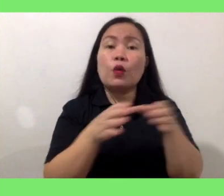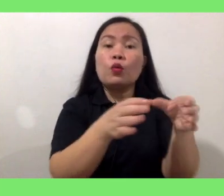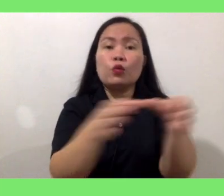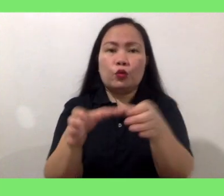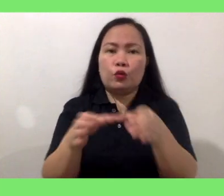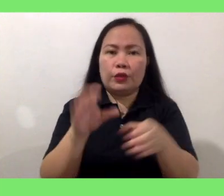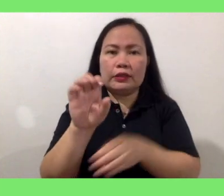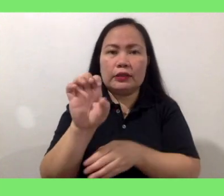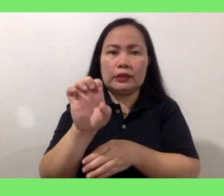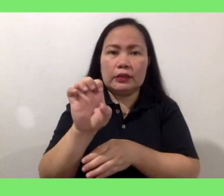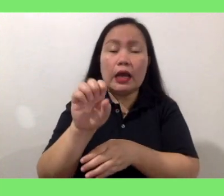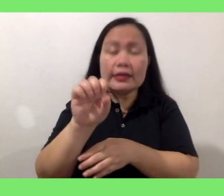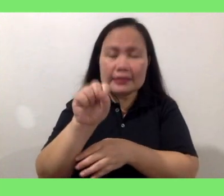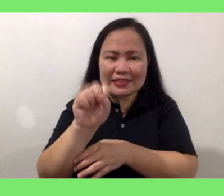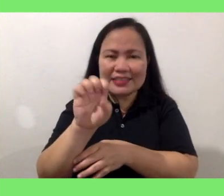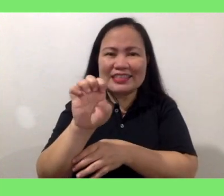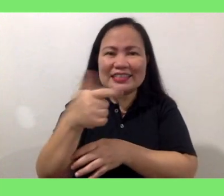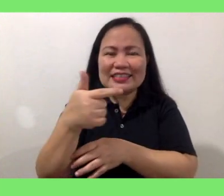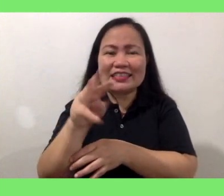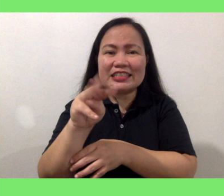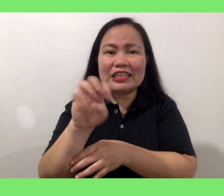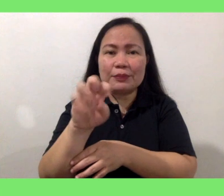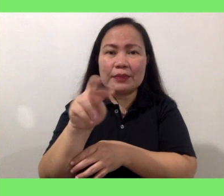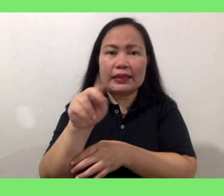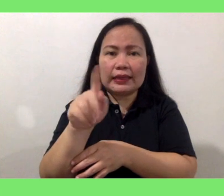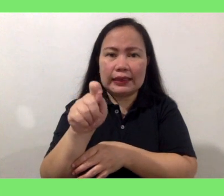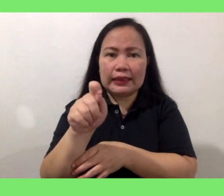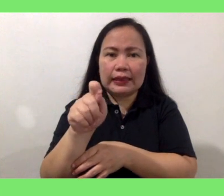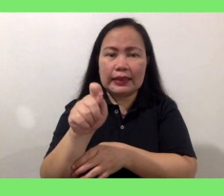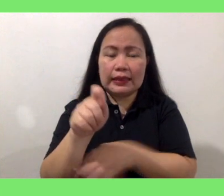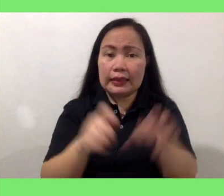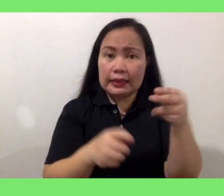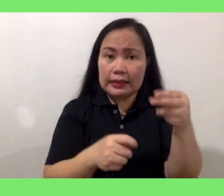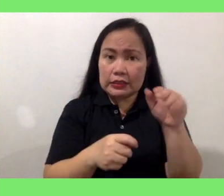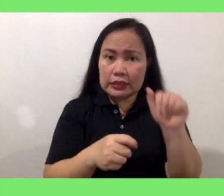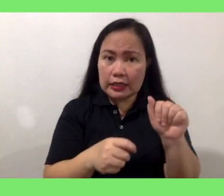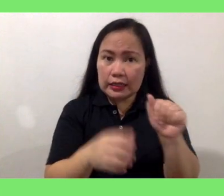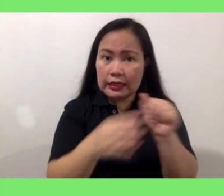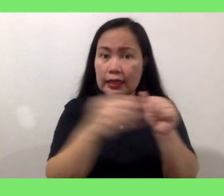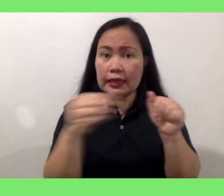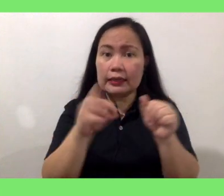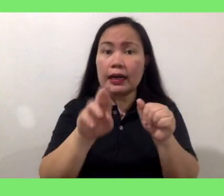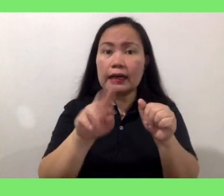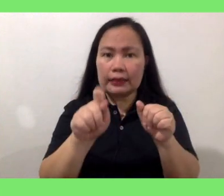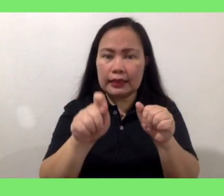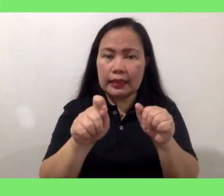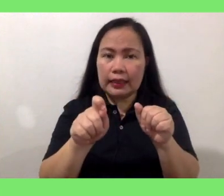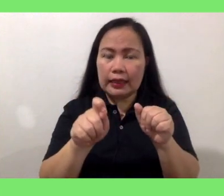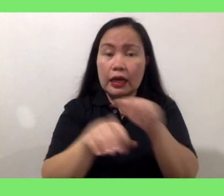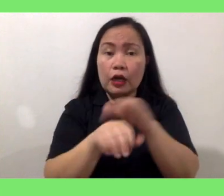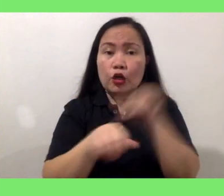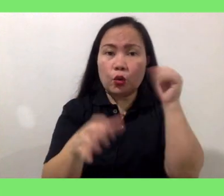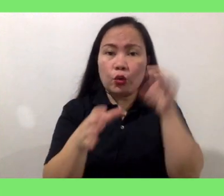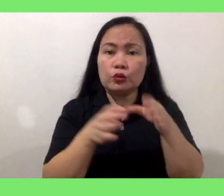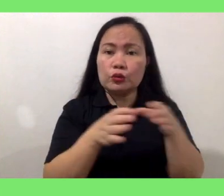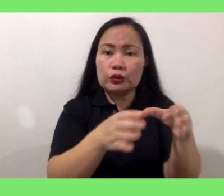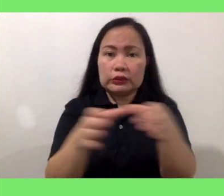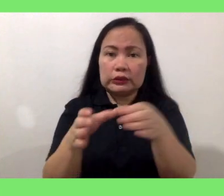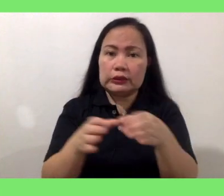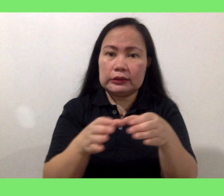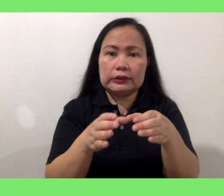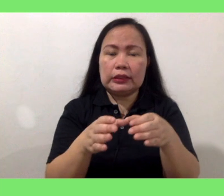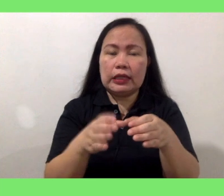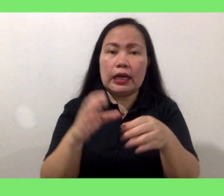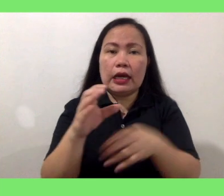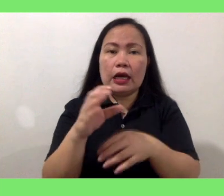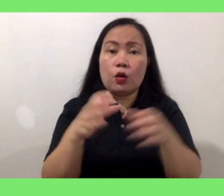si HA and RT, since they are equal, we can say that